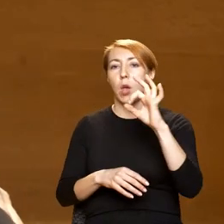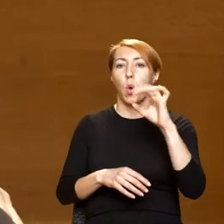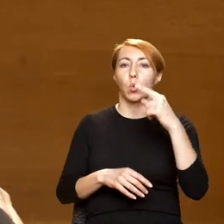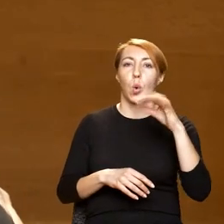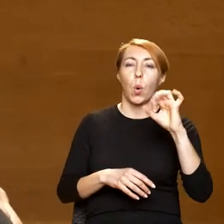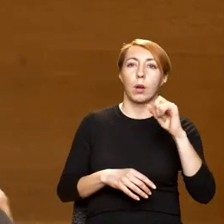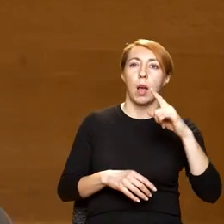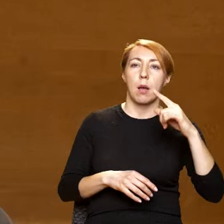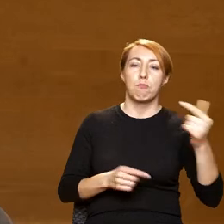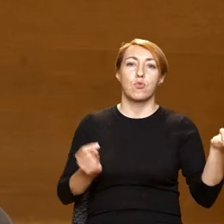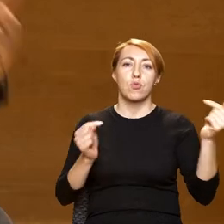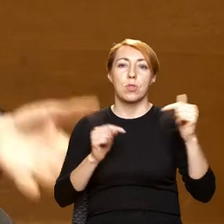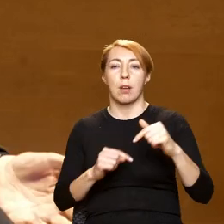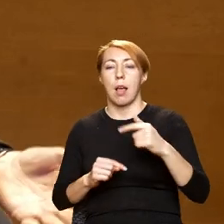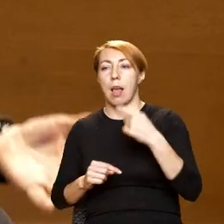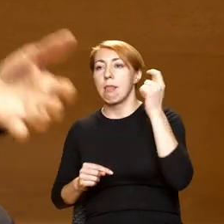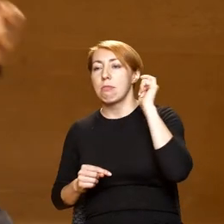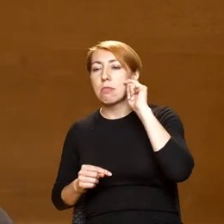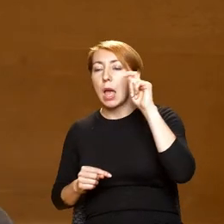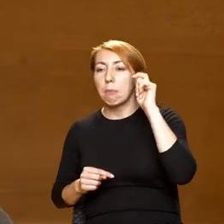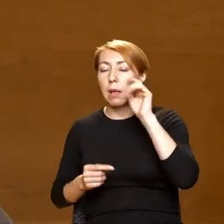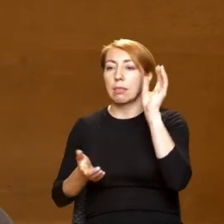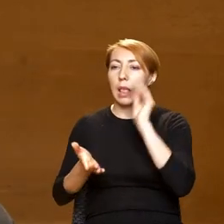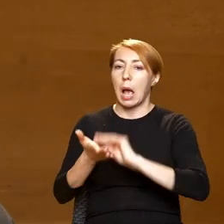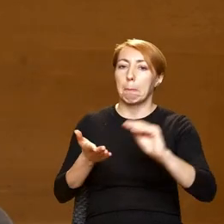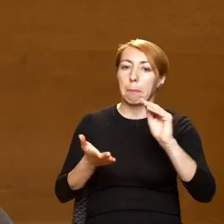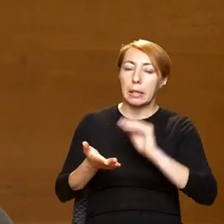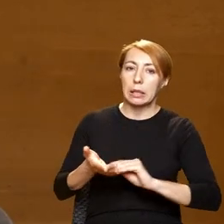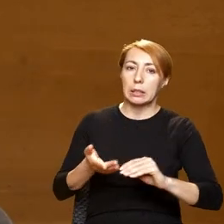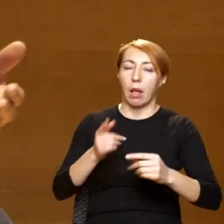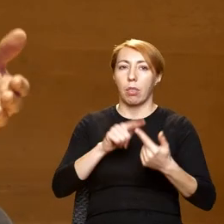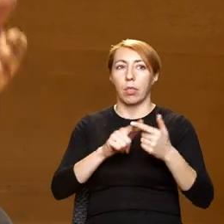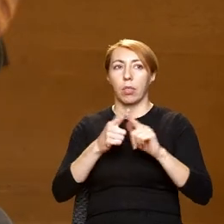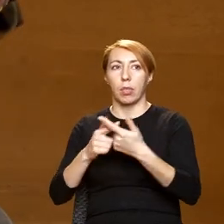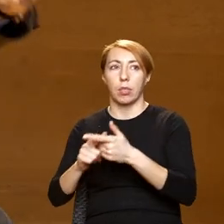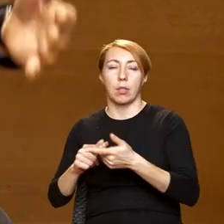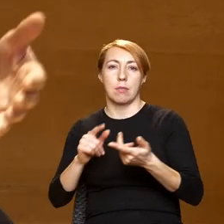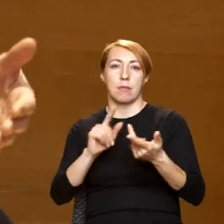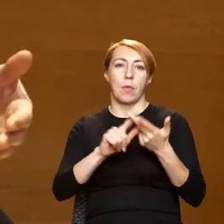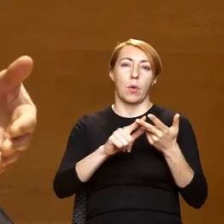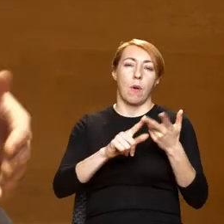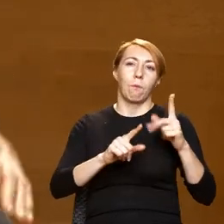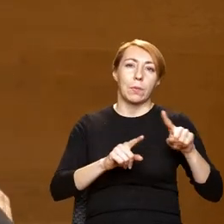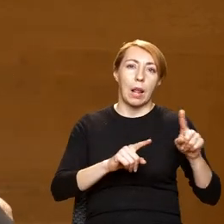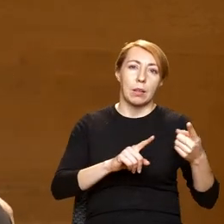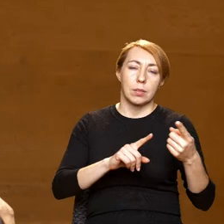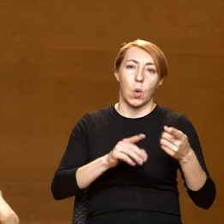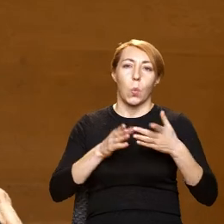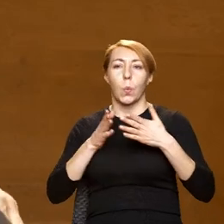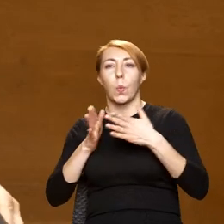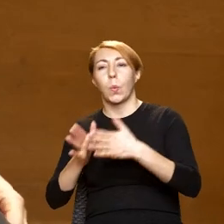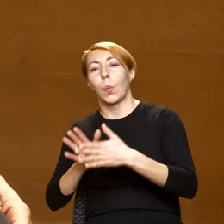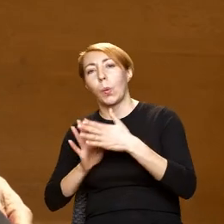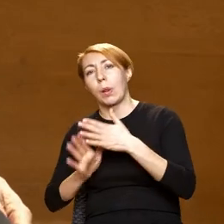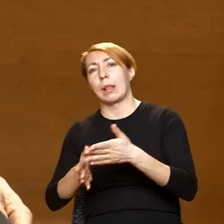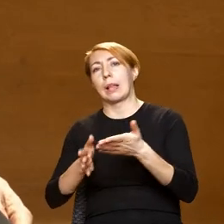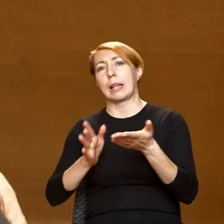Niemiec napisał czy tam Francuz 2, tam ulica,